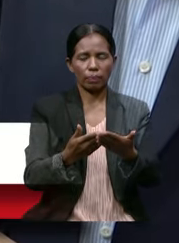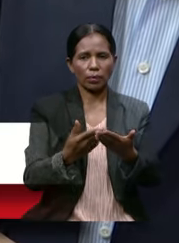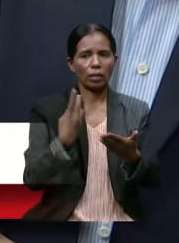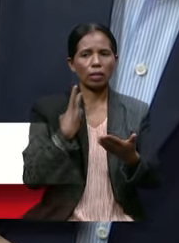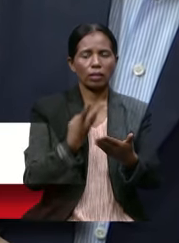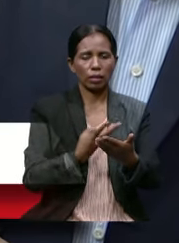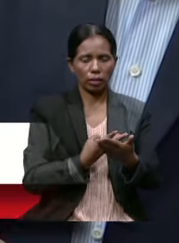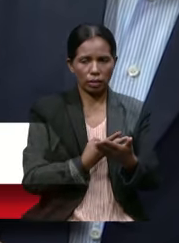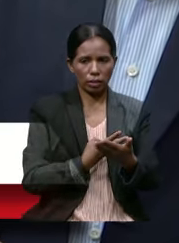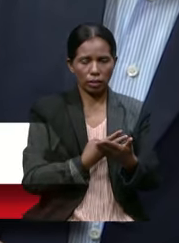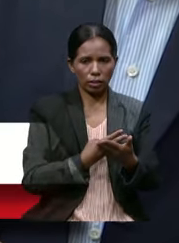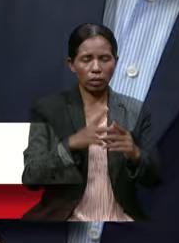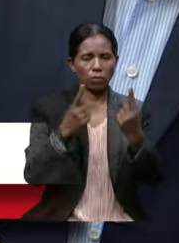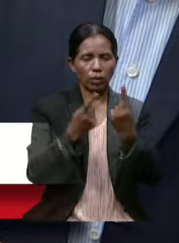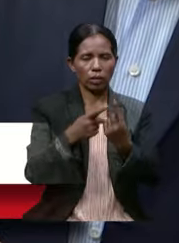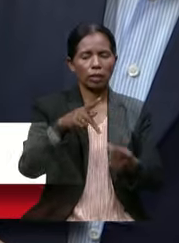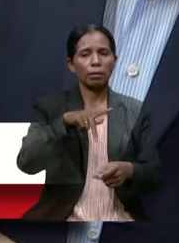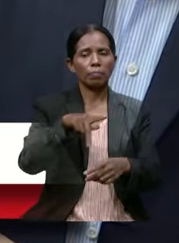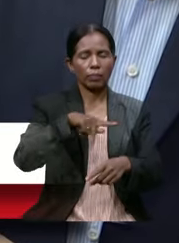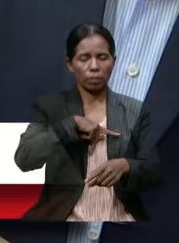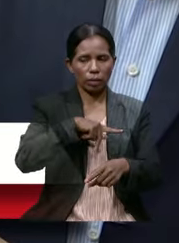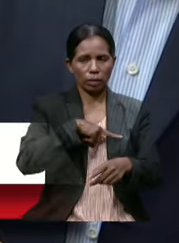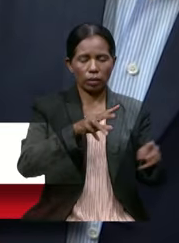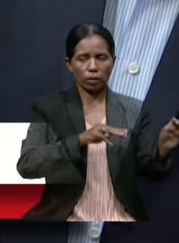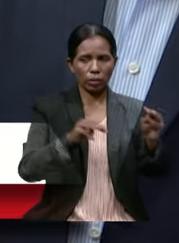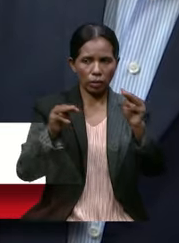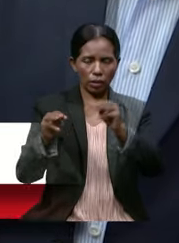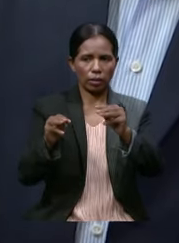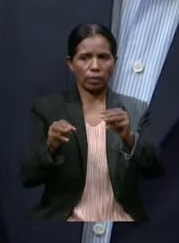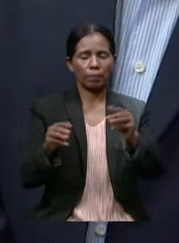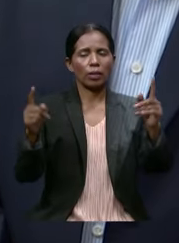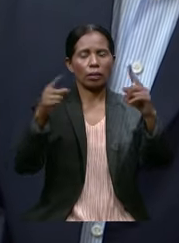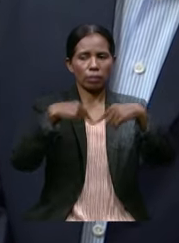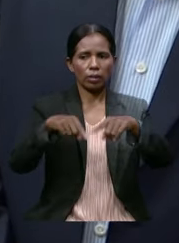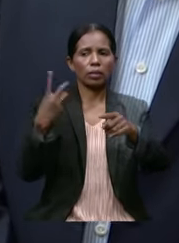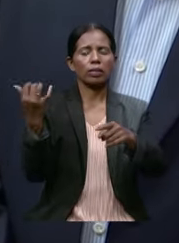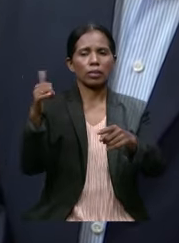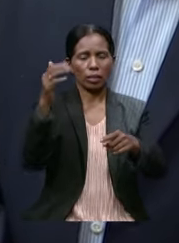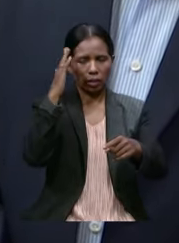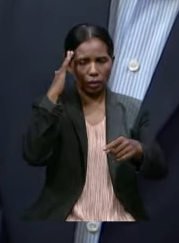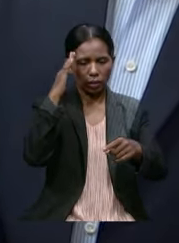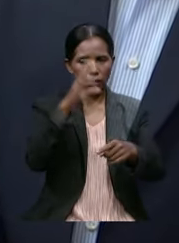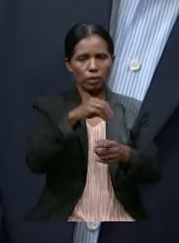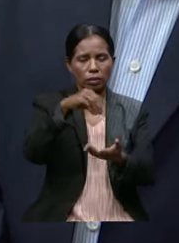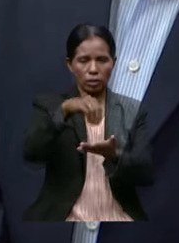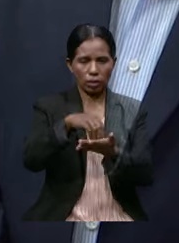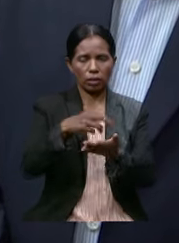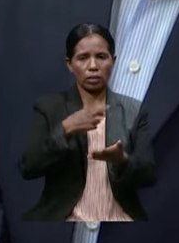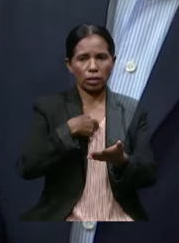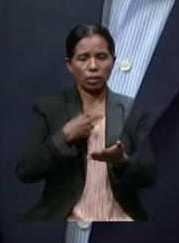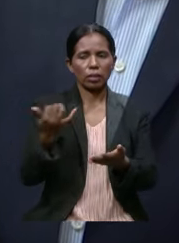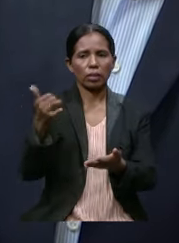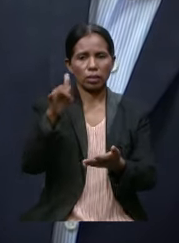itania sector privado sira to bokan para bahin bantu sira hanoi ngatu kriya rasik